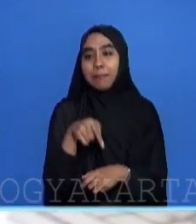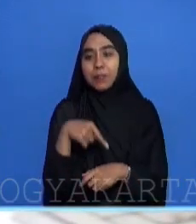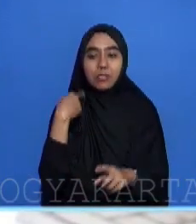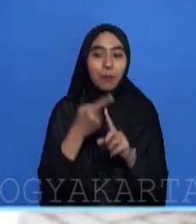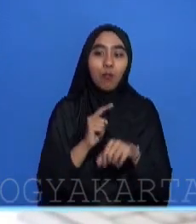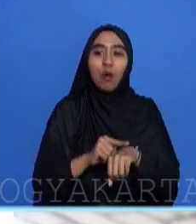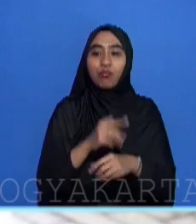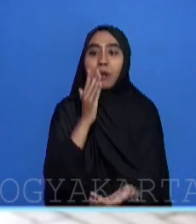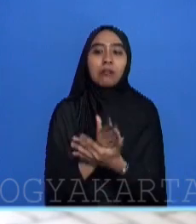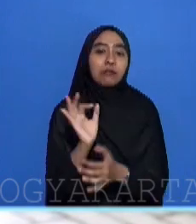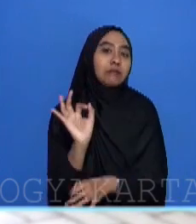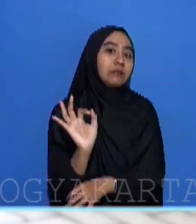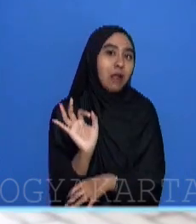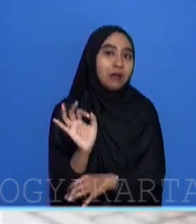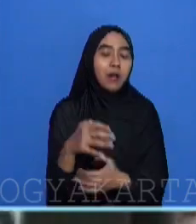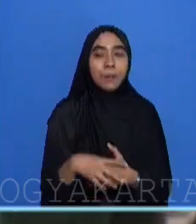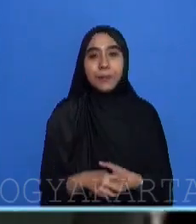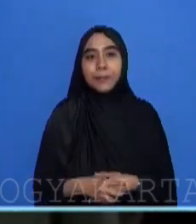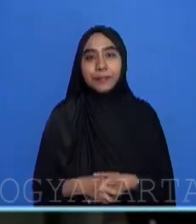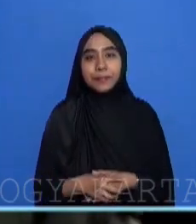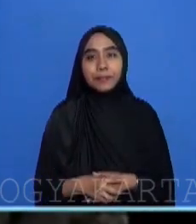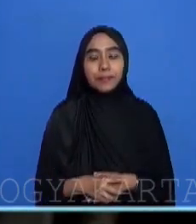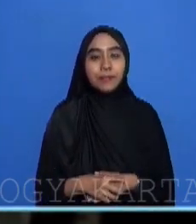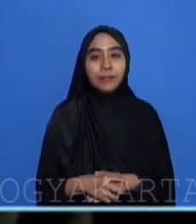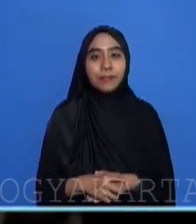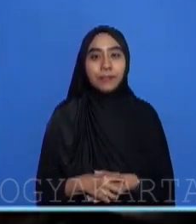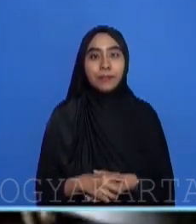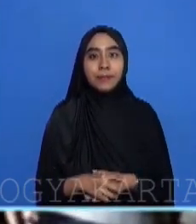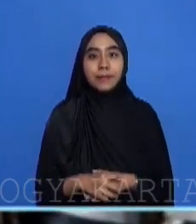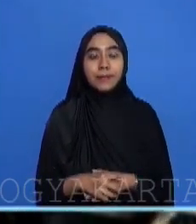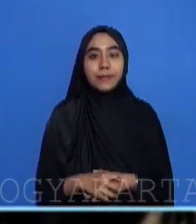yang tidak ditentukan. Agung Nugroho dan Arief Heriawan melaporkan.